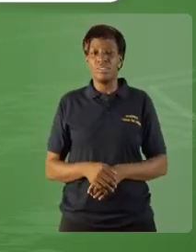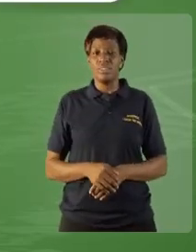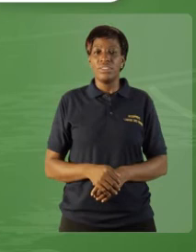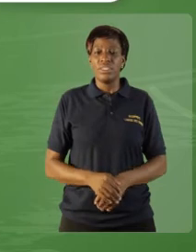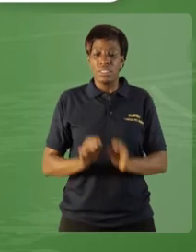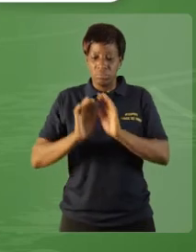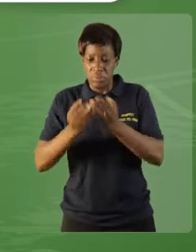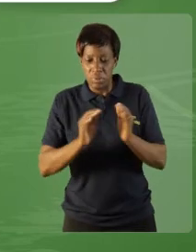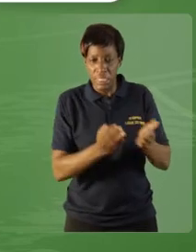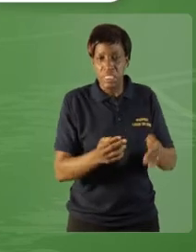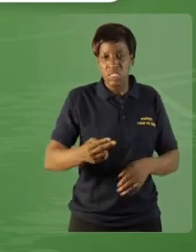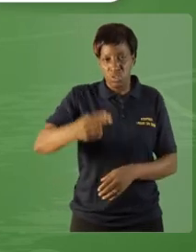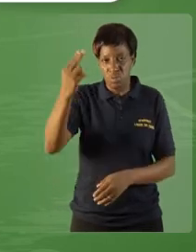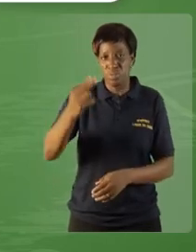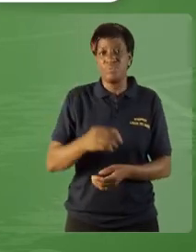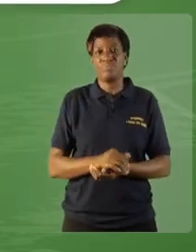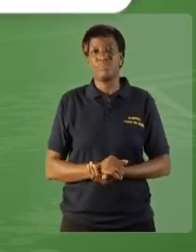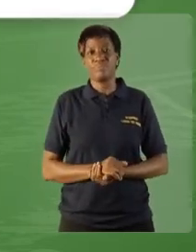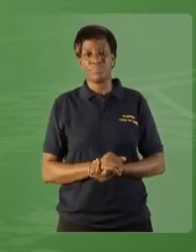registre soutenu.